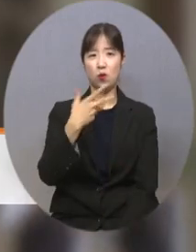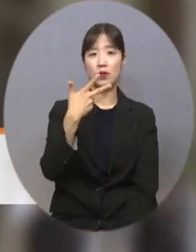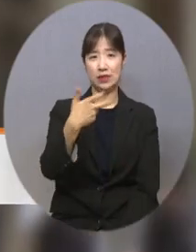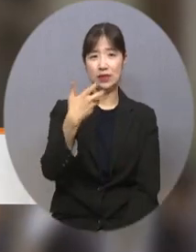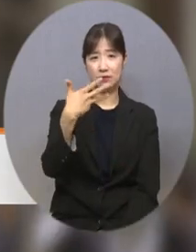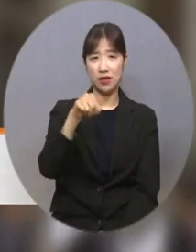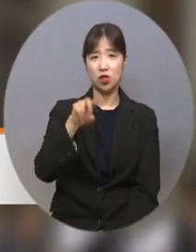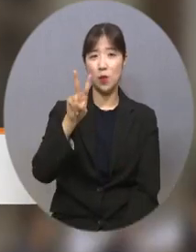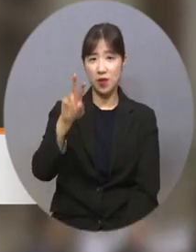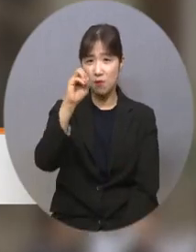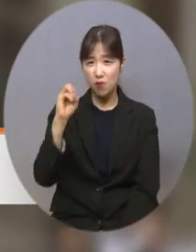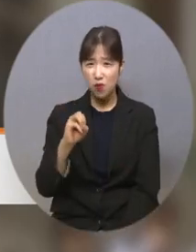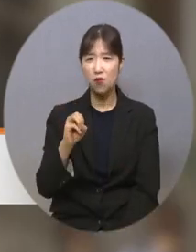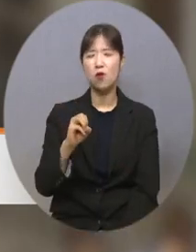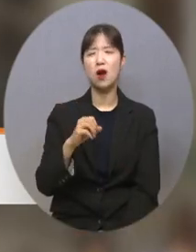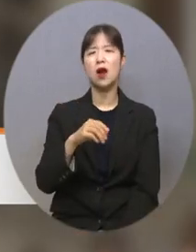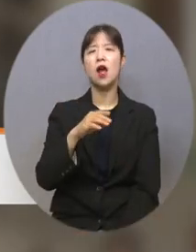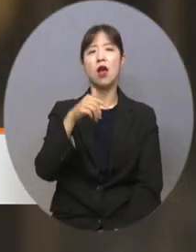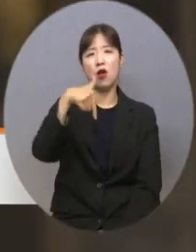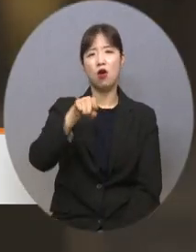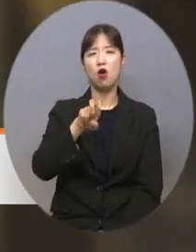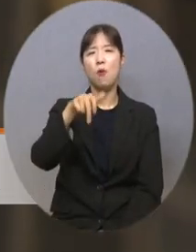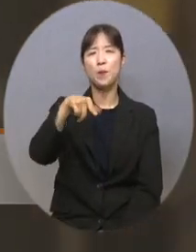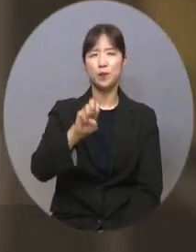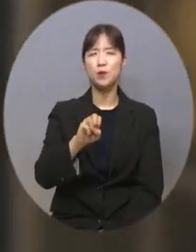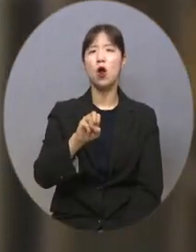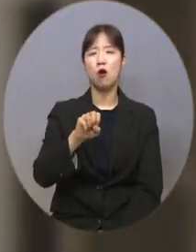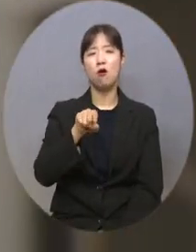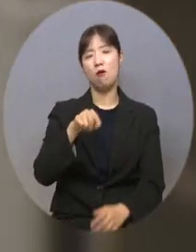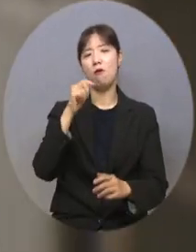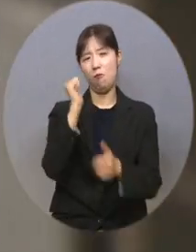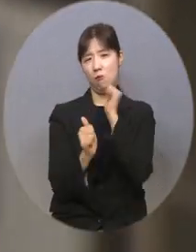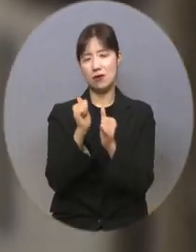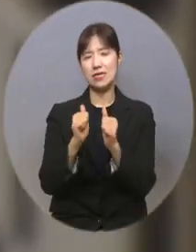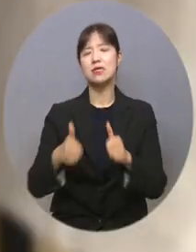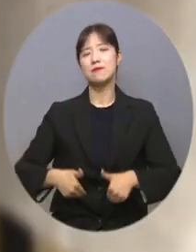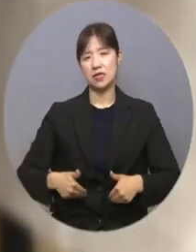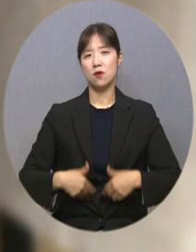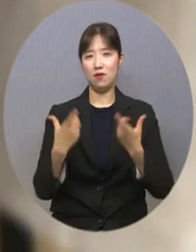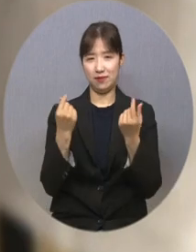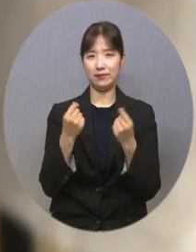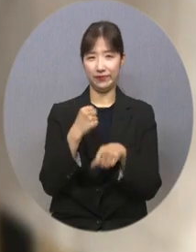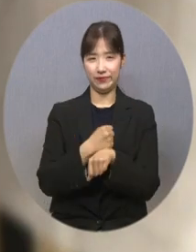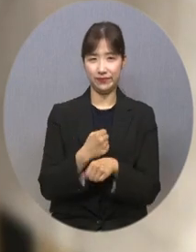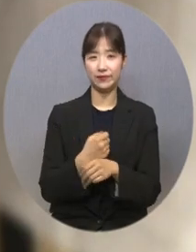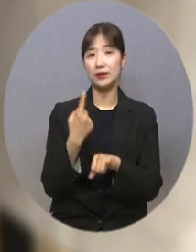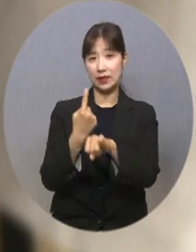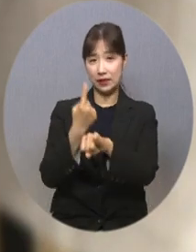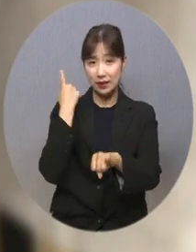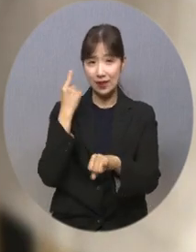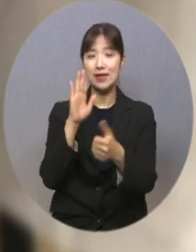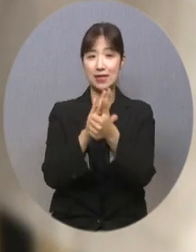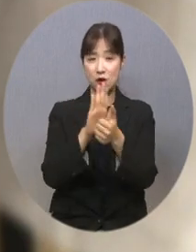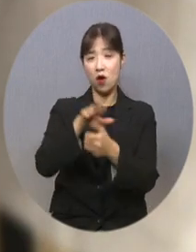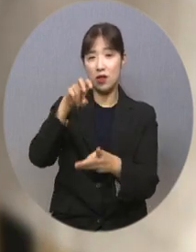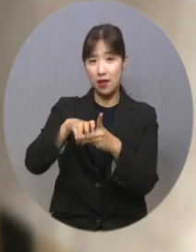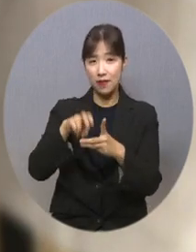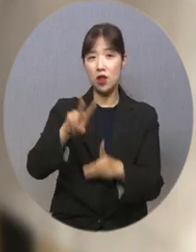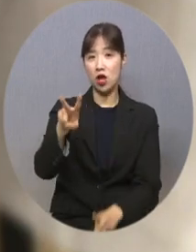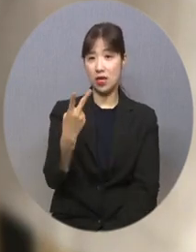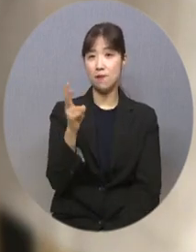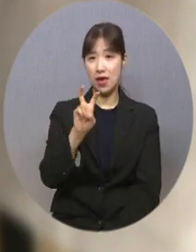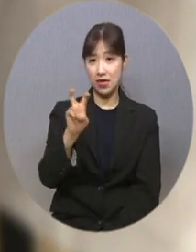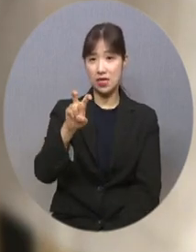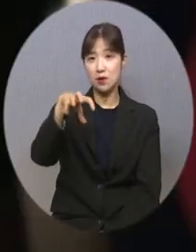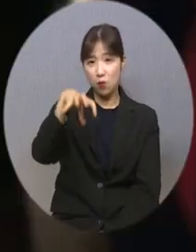78.2%는 검정고시 준비 지원이 필요하다고 했습니다. 지난해 전국 학교 밖 청소년 지원센터 220곳